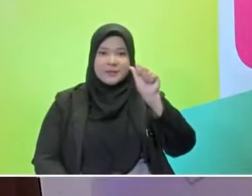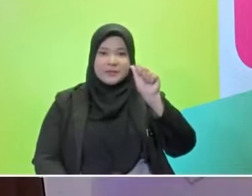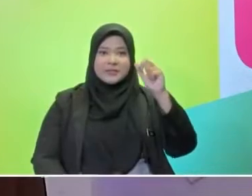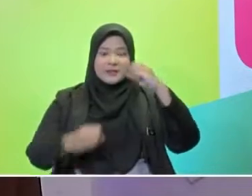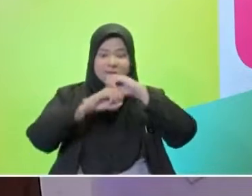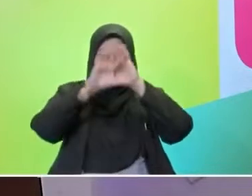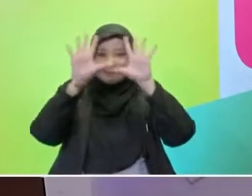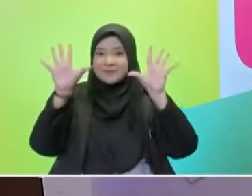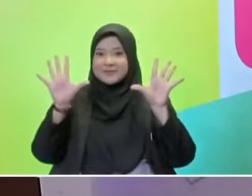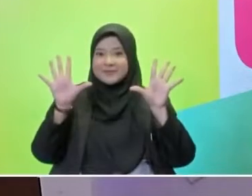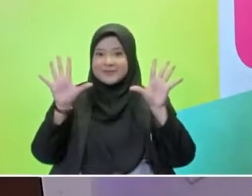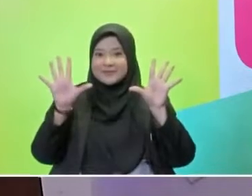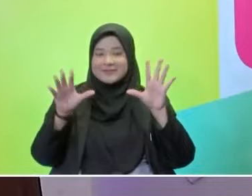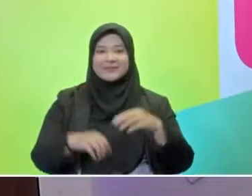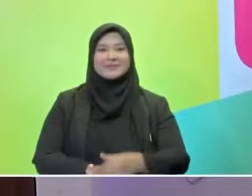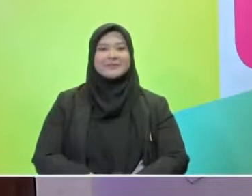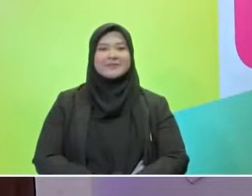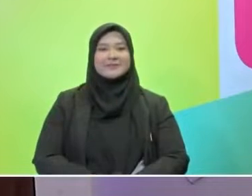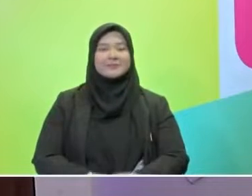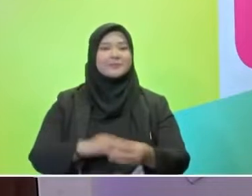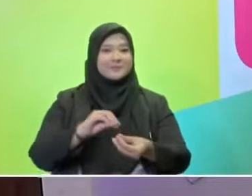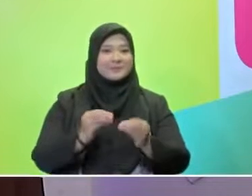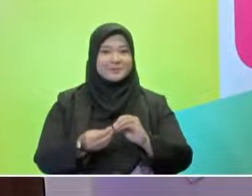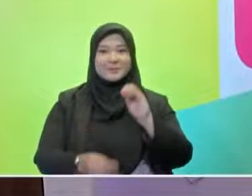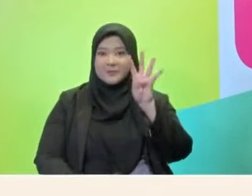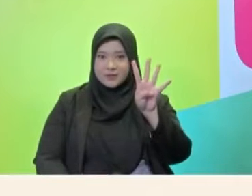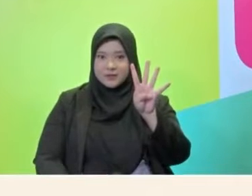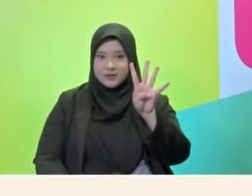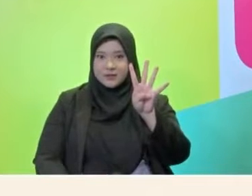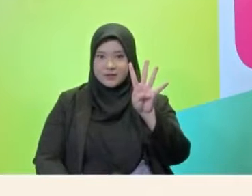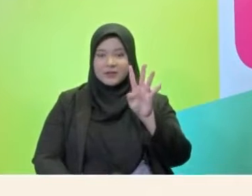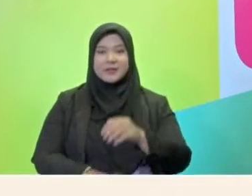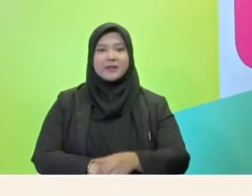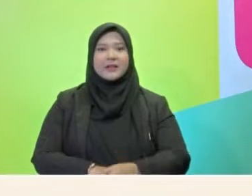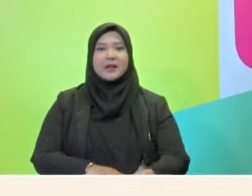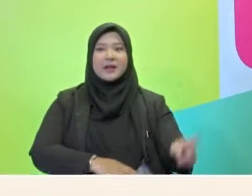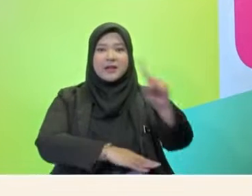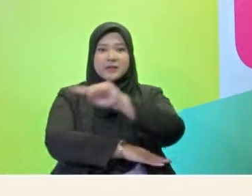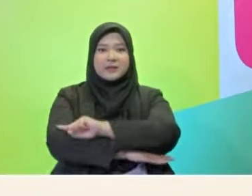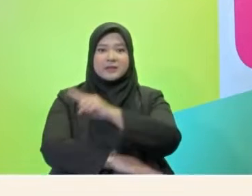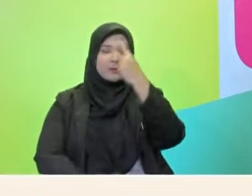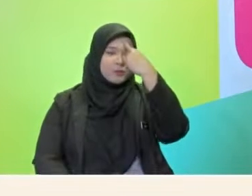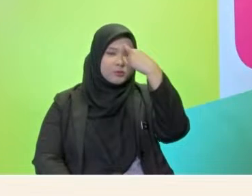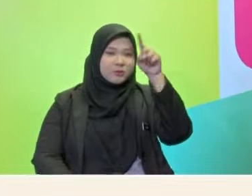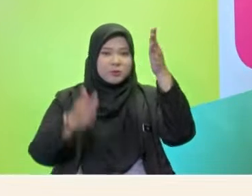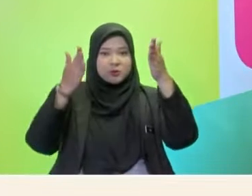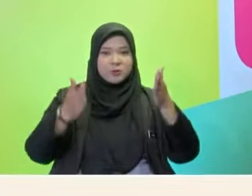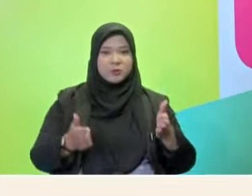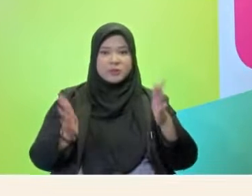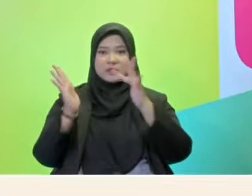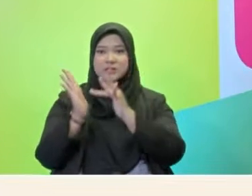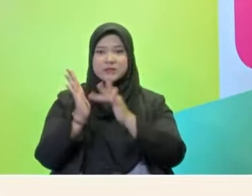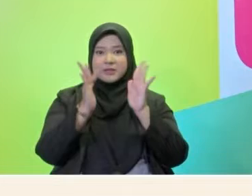seterusnya iaitu Christmas. Okey, perayaan Christmas iaitu disambut oleh penganut agama